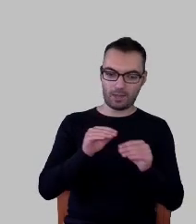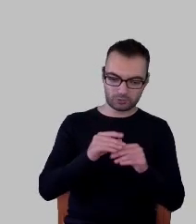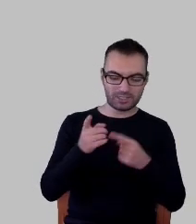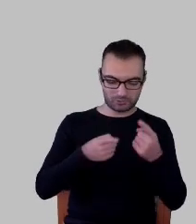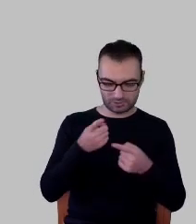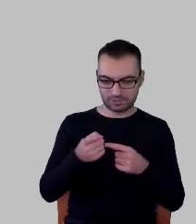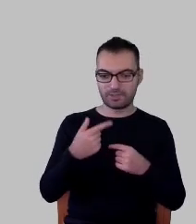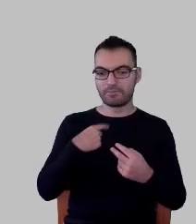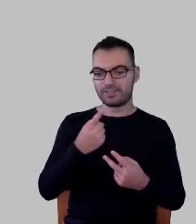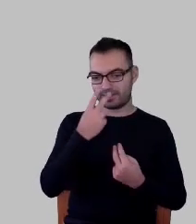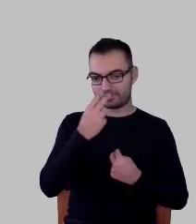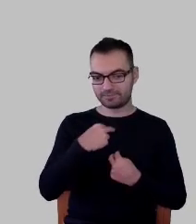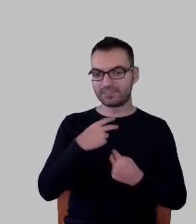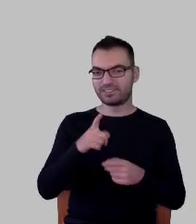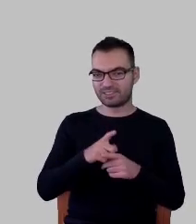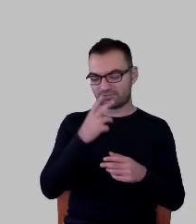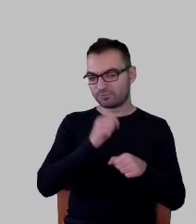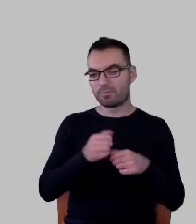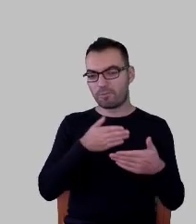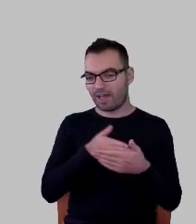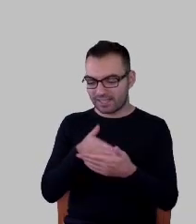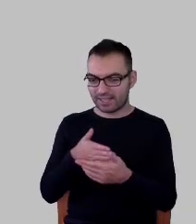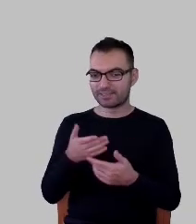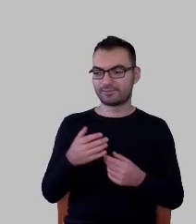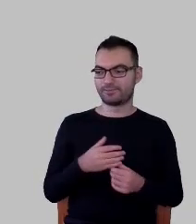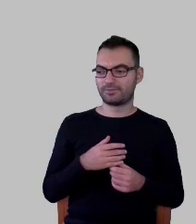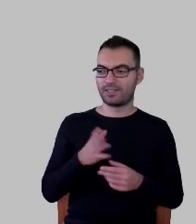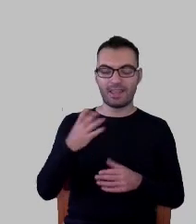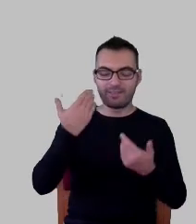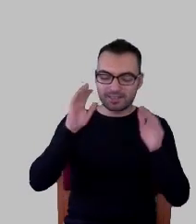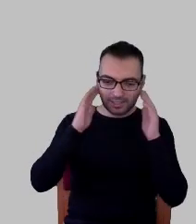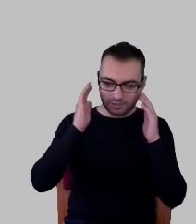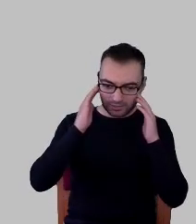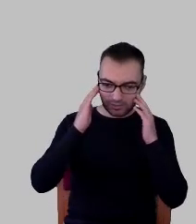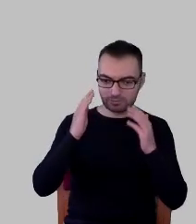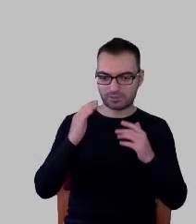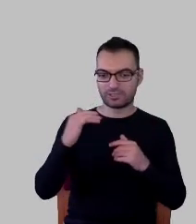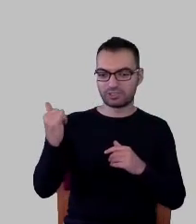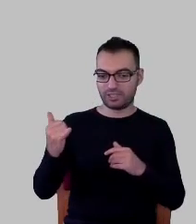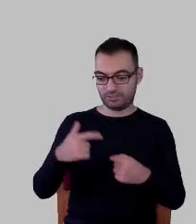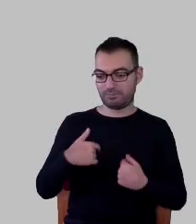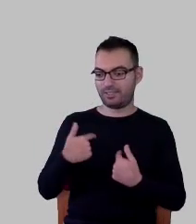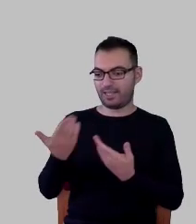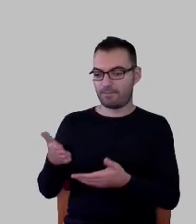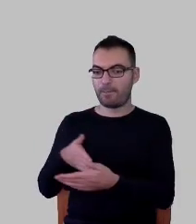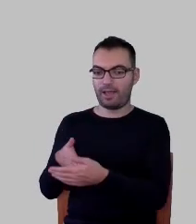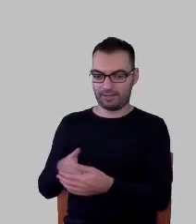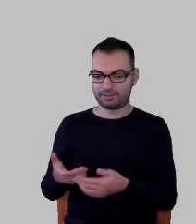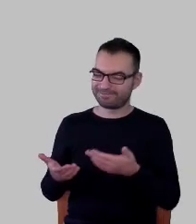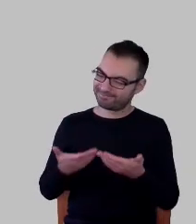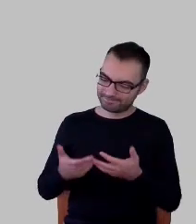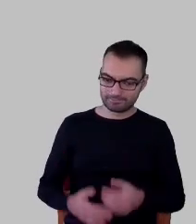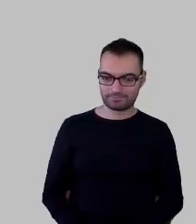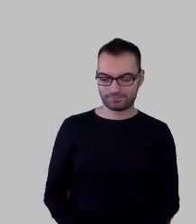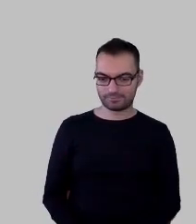wsparcia, chociażby dostrzegając te bariery, jakie być może nieświadomie dziecku stwarzamy w jego funkcjonowaniu.